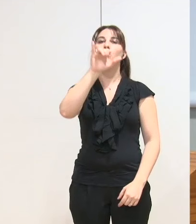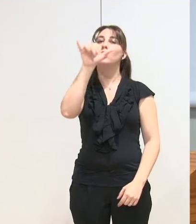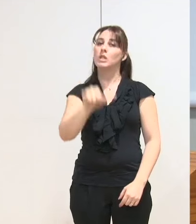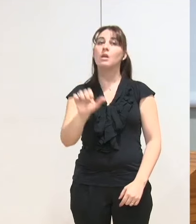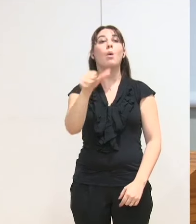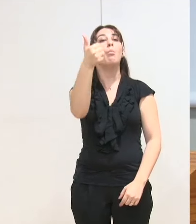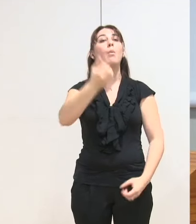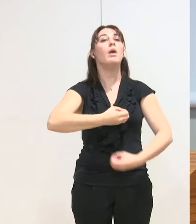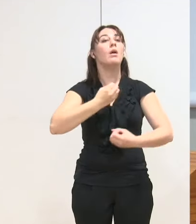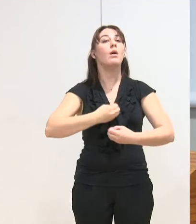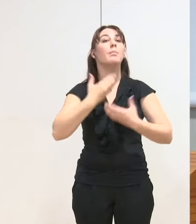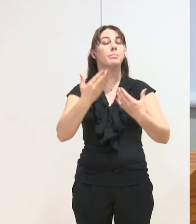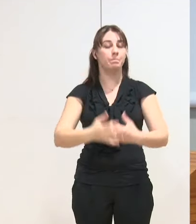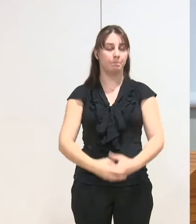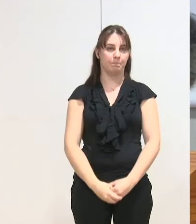commencer